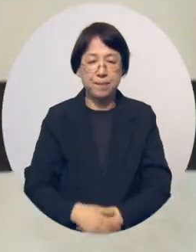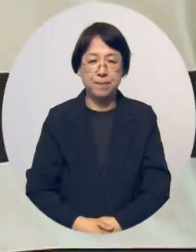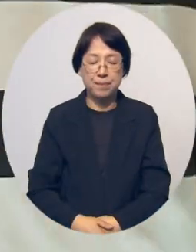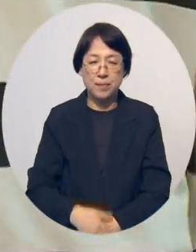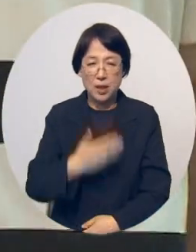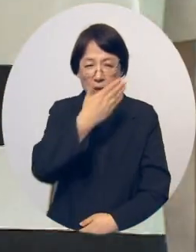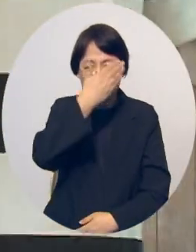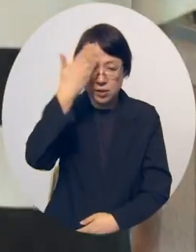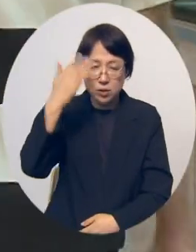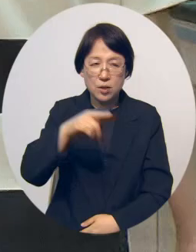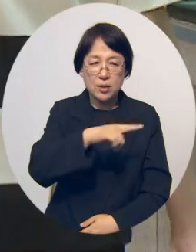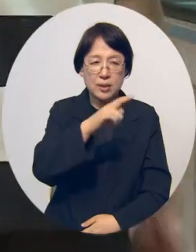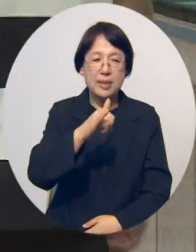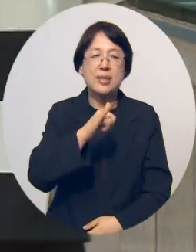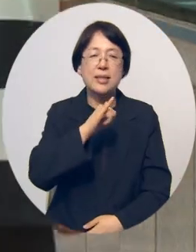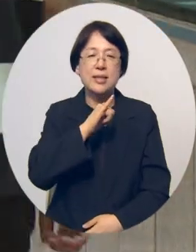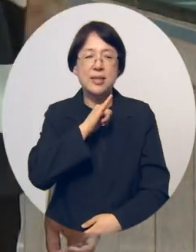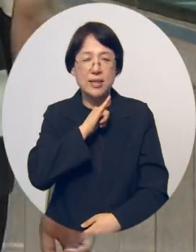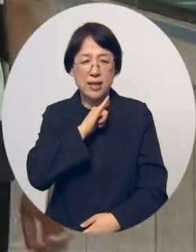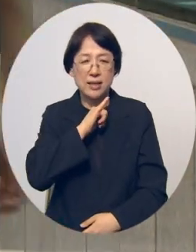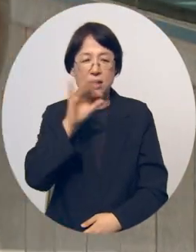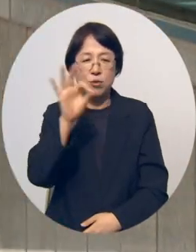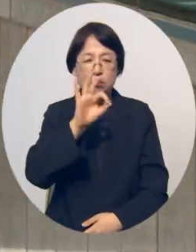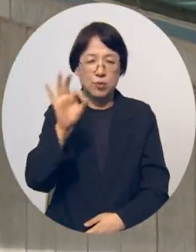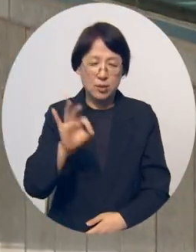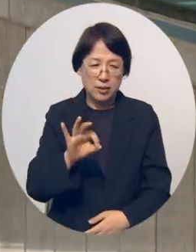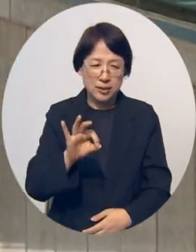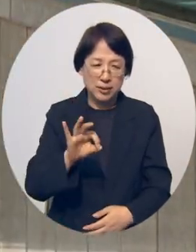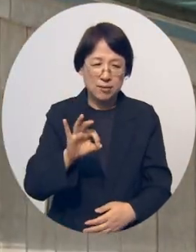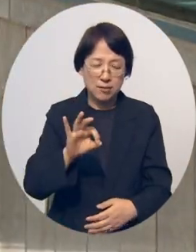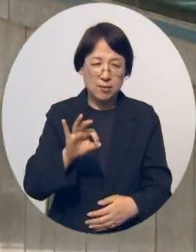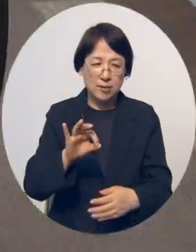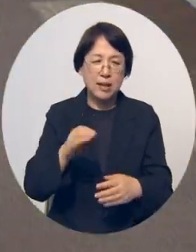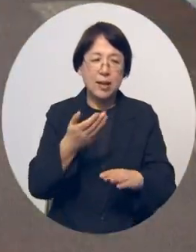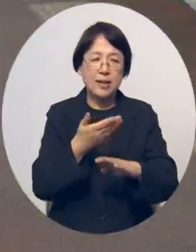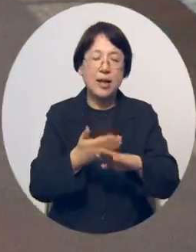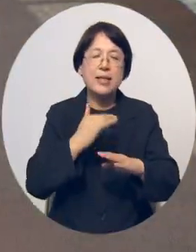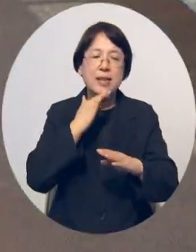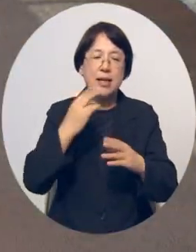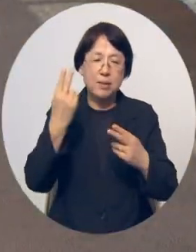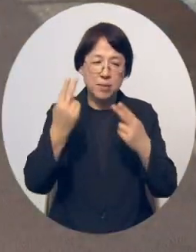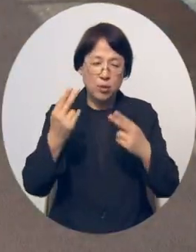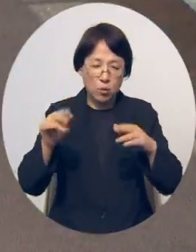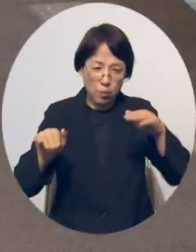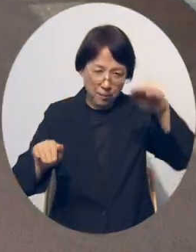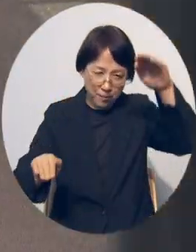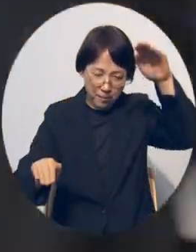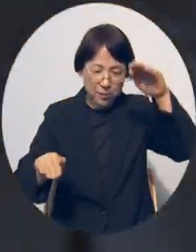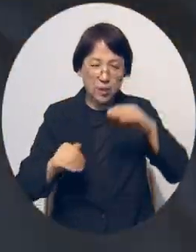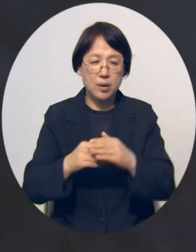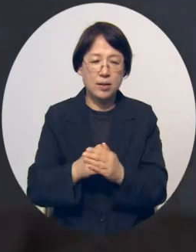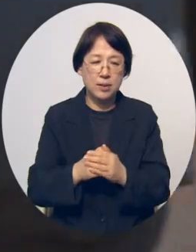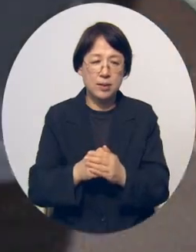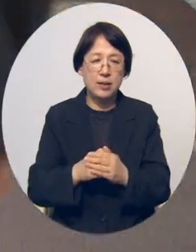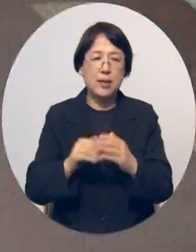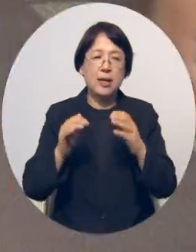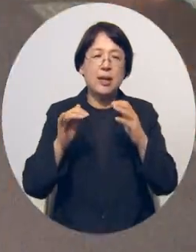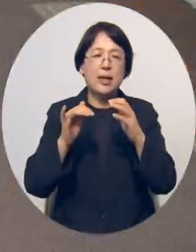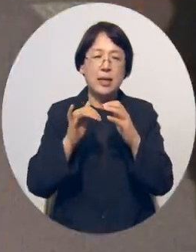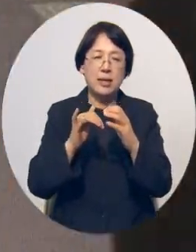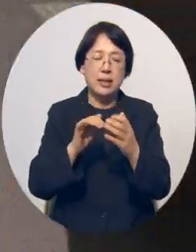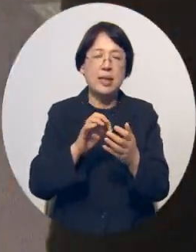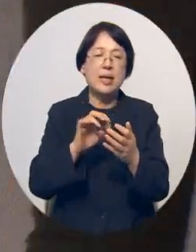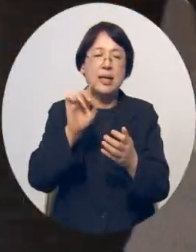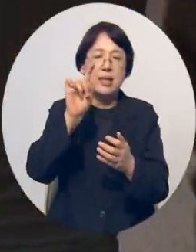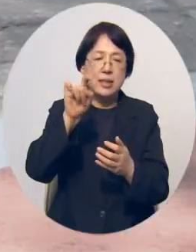청년층의 자해 자살 시도율은 다른 연령대에 비해 크게 높았습니다 전체 연령대 평균이 인구 10만 명당 여든